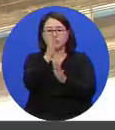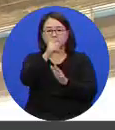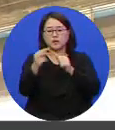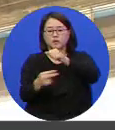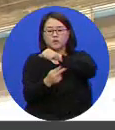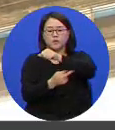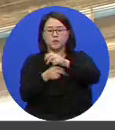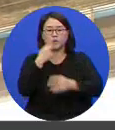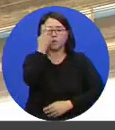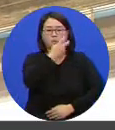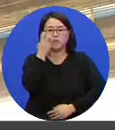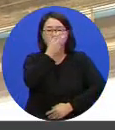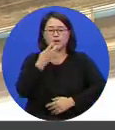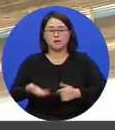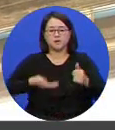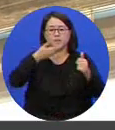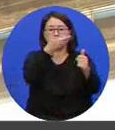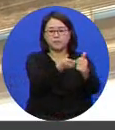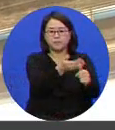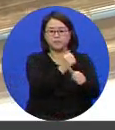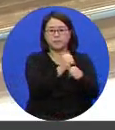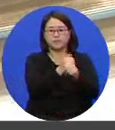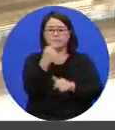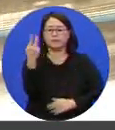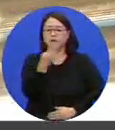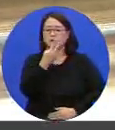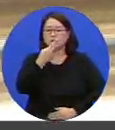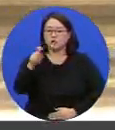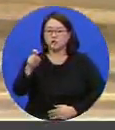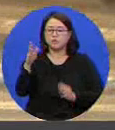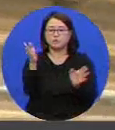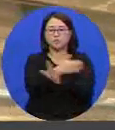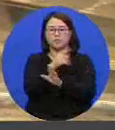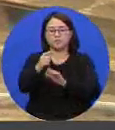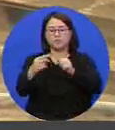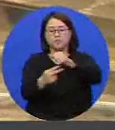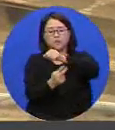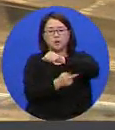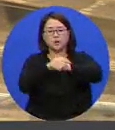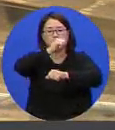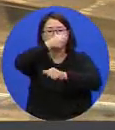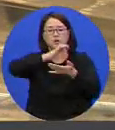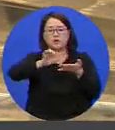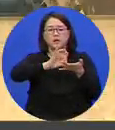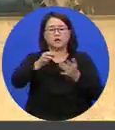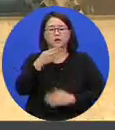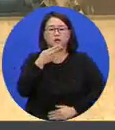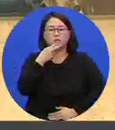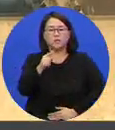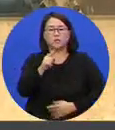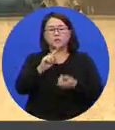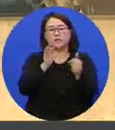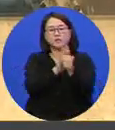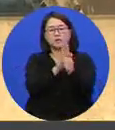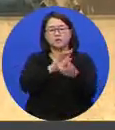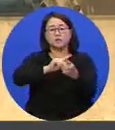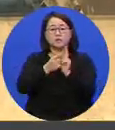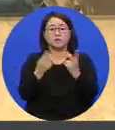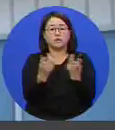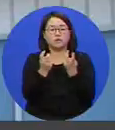2010년부터는 보수 계산을 거의 지원하지 않고 있습니다. 또 내진 설계에 대해서도 아무 지원 대책을 내놓지 않고